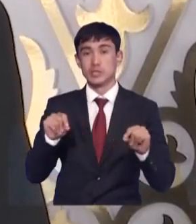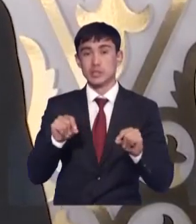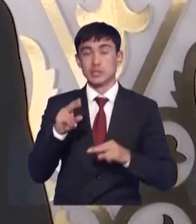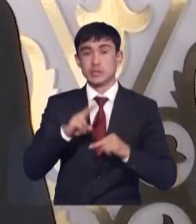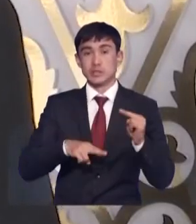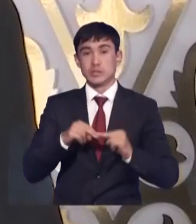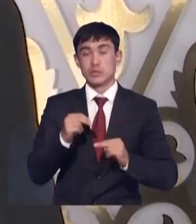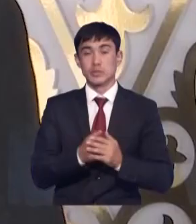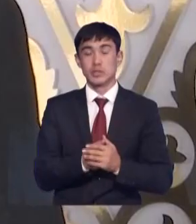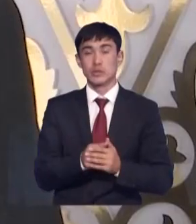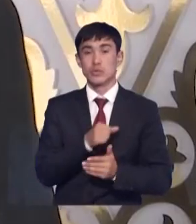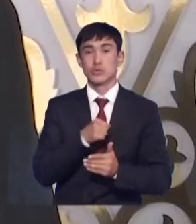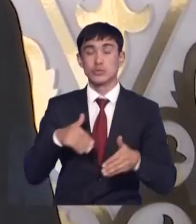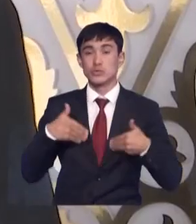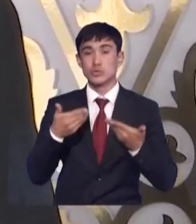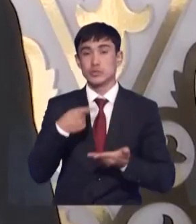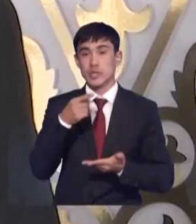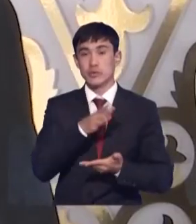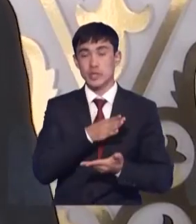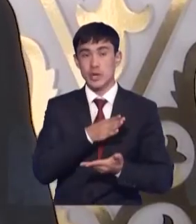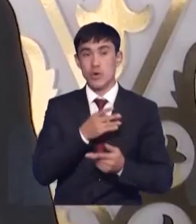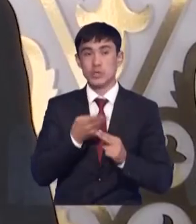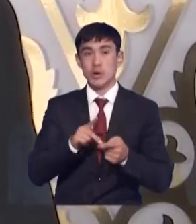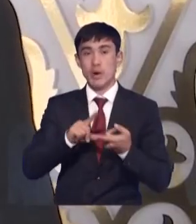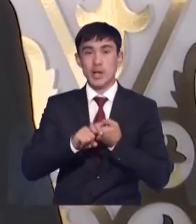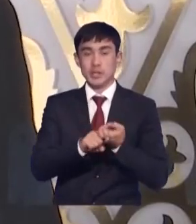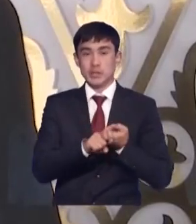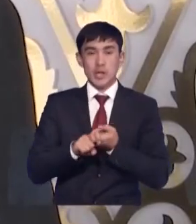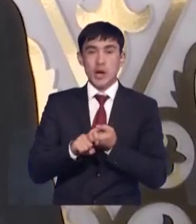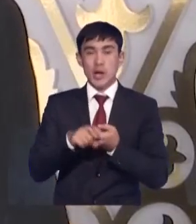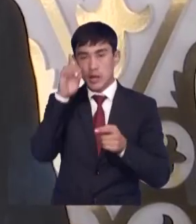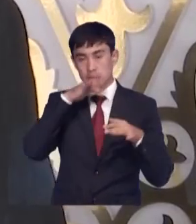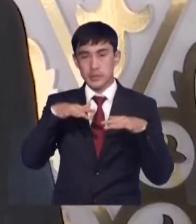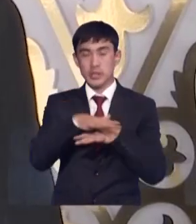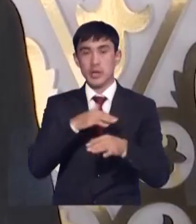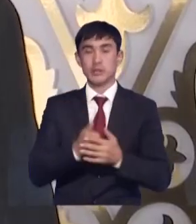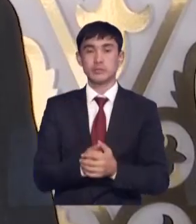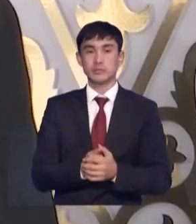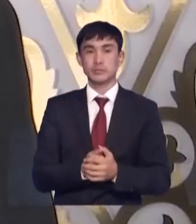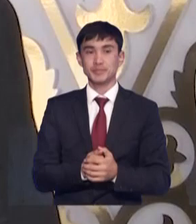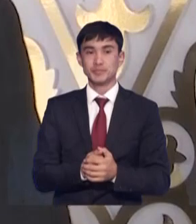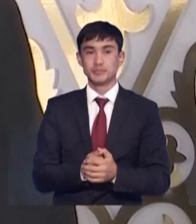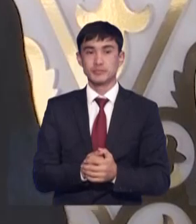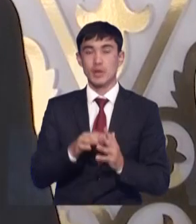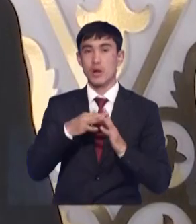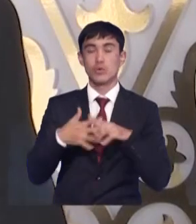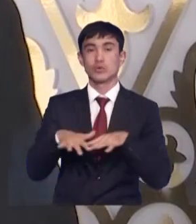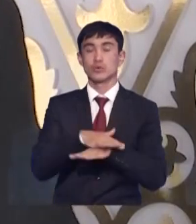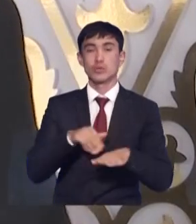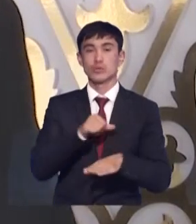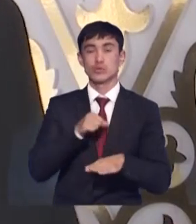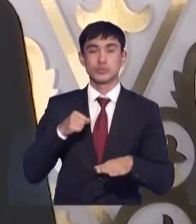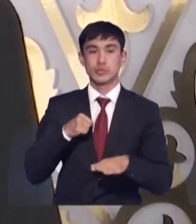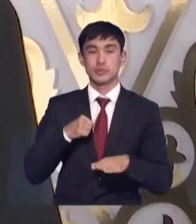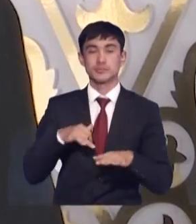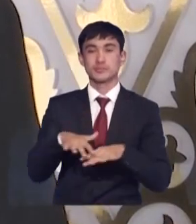салу жөнінде өзінің ұсынысын айтып жатыр. Осыған байланысты бүгін елімізде ауыл тұрғындары, өзіміздің